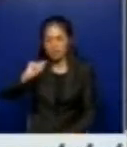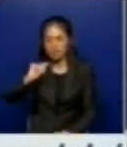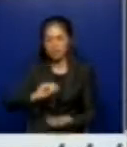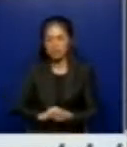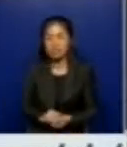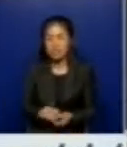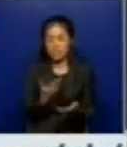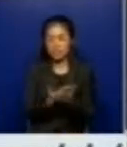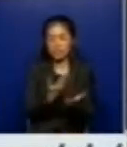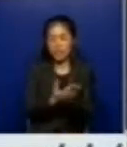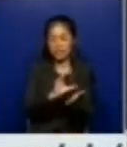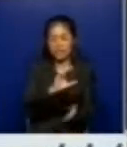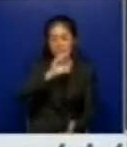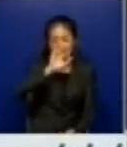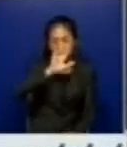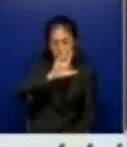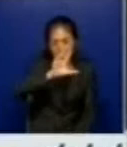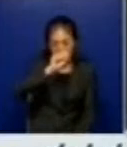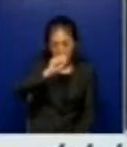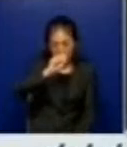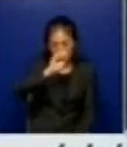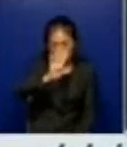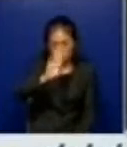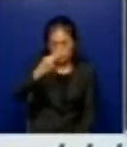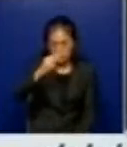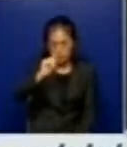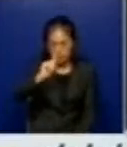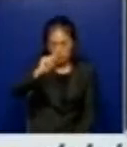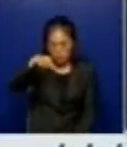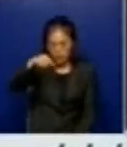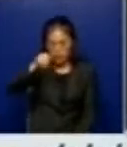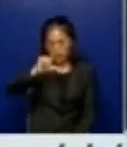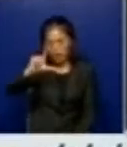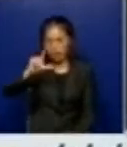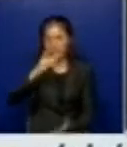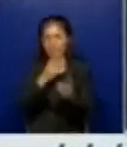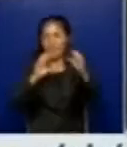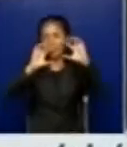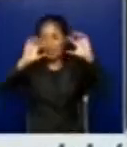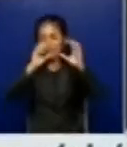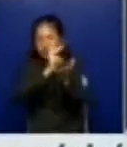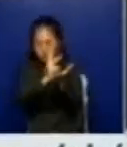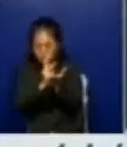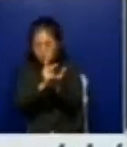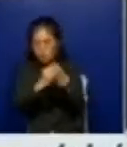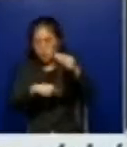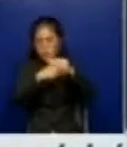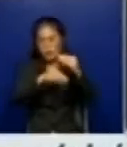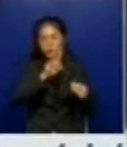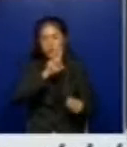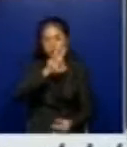ใน 341,000 ล้านเนี่ยรัฐบาลทำการกู้เพิ่มอยู่ 214,000 ล้านยังขาดอีกประมา